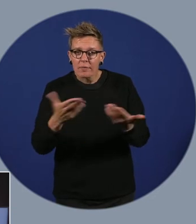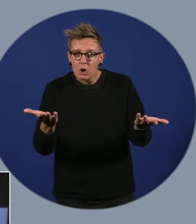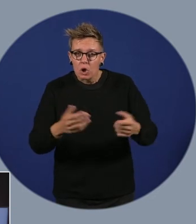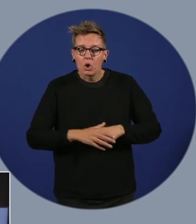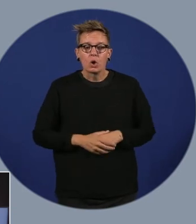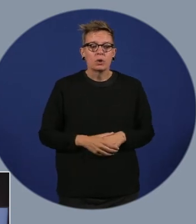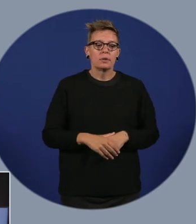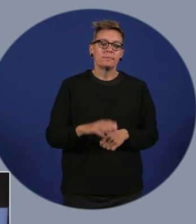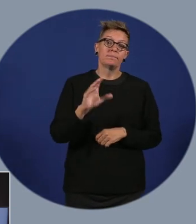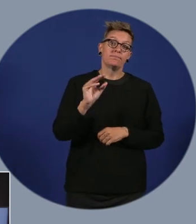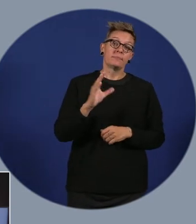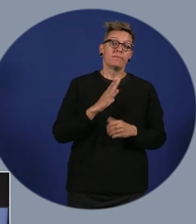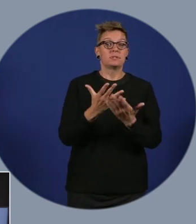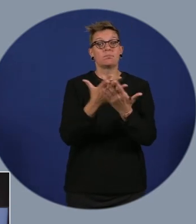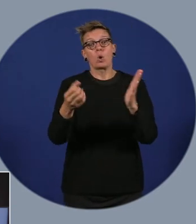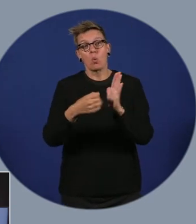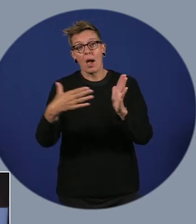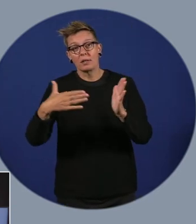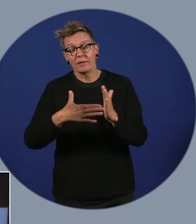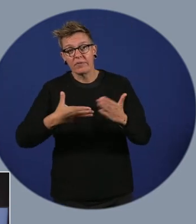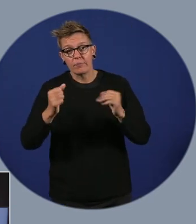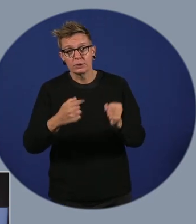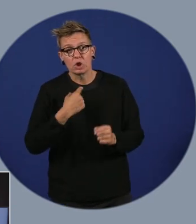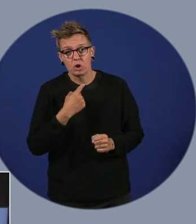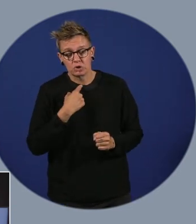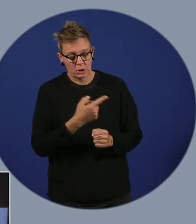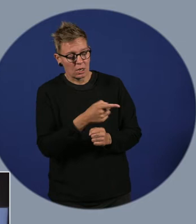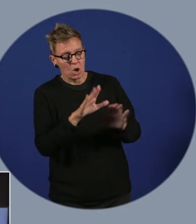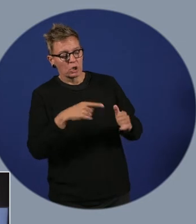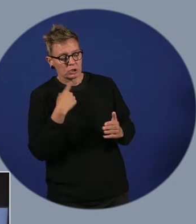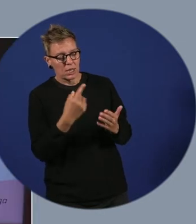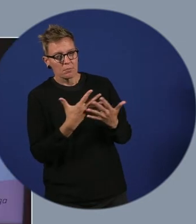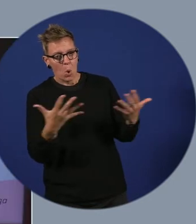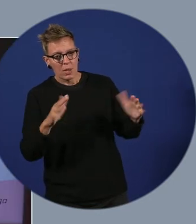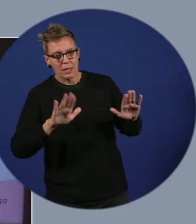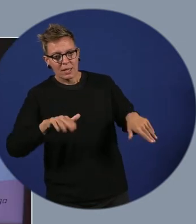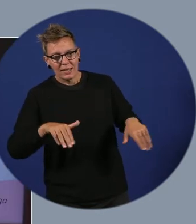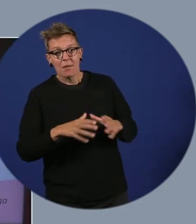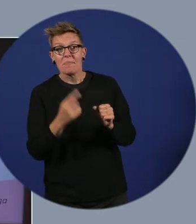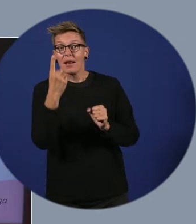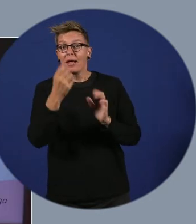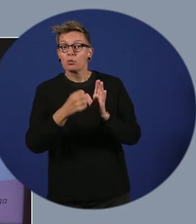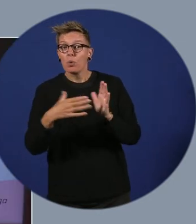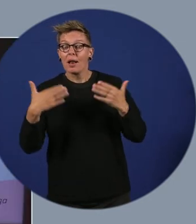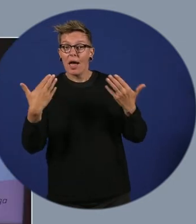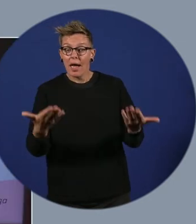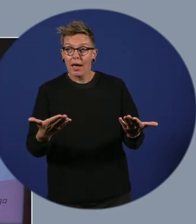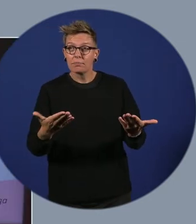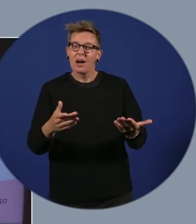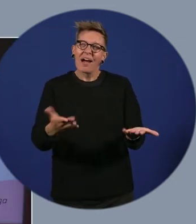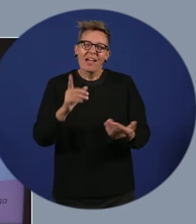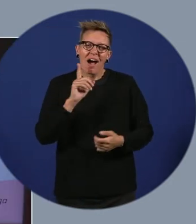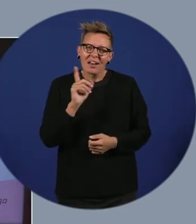ju många skäl och några har vi redan hört här, men ett skäl är naturligtvis att hela